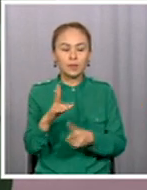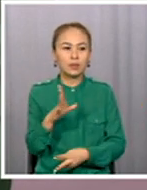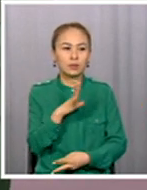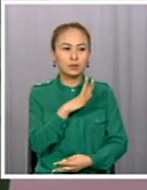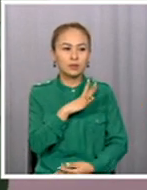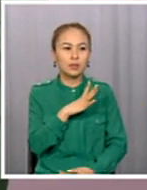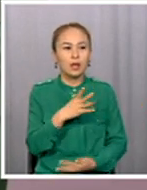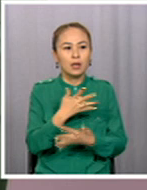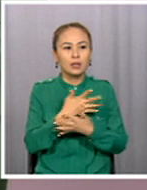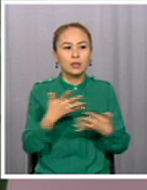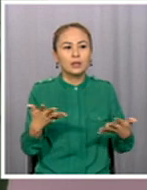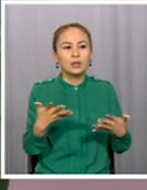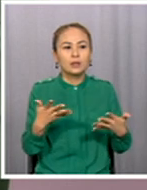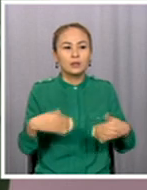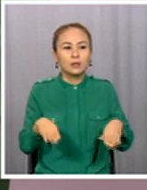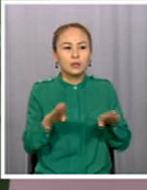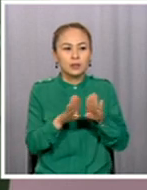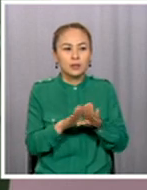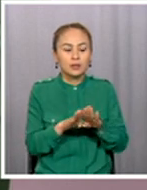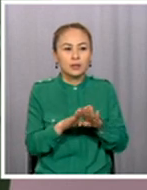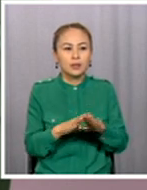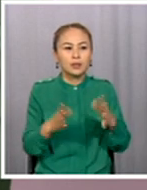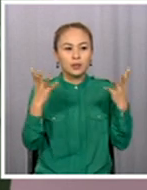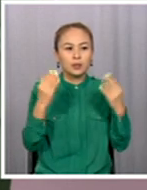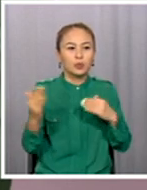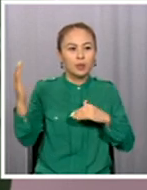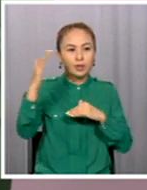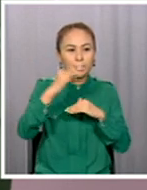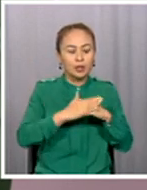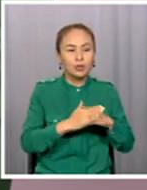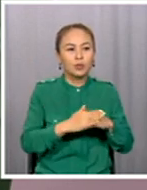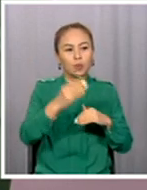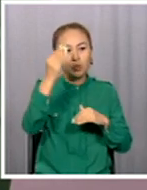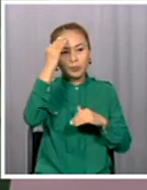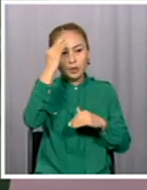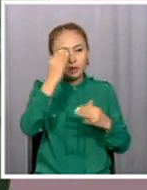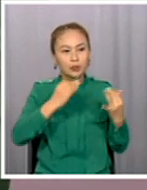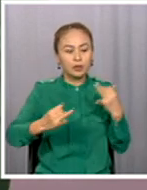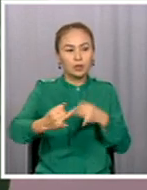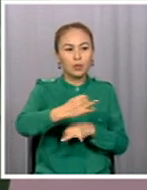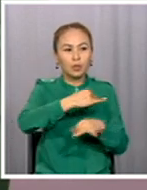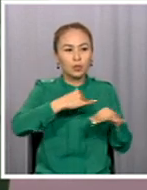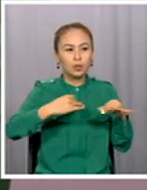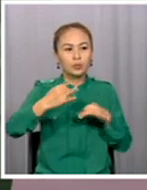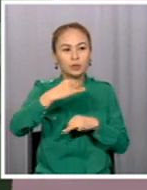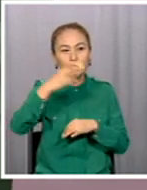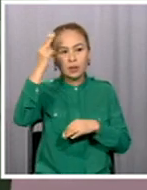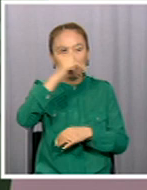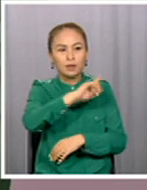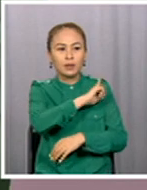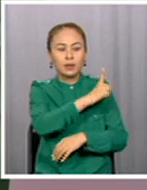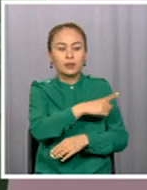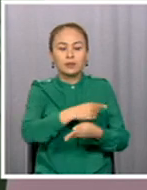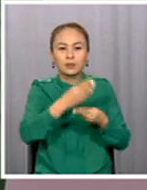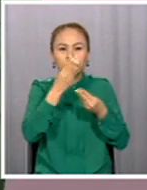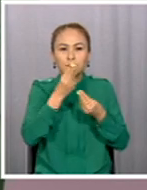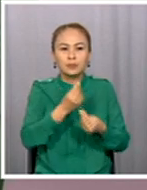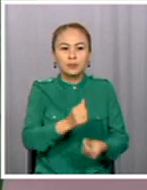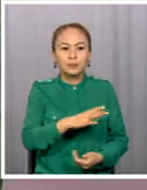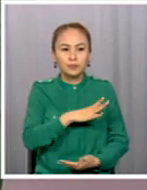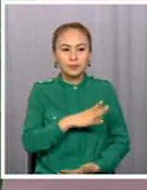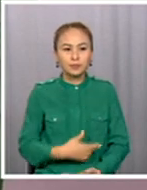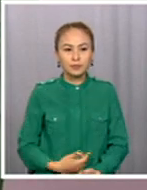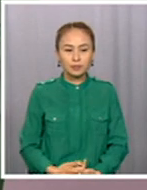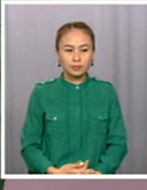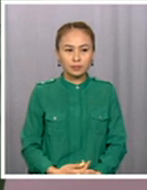биледі. Әсіресе, кеш қонақтарының ой пікірі оқушыларға қатты